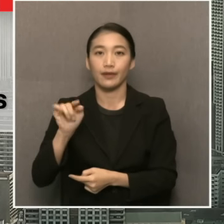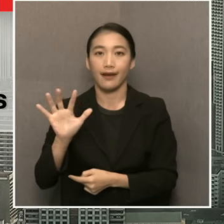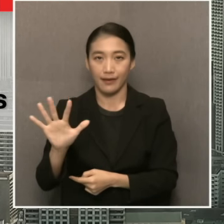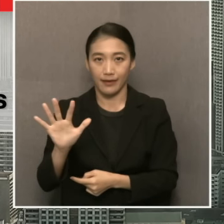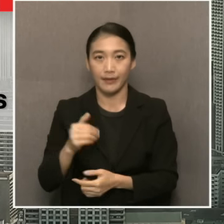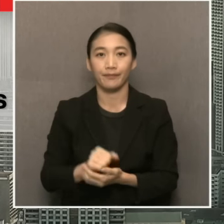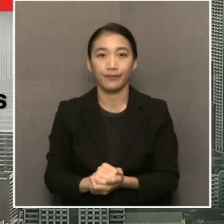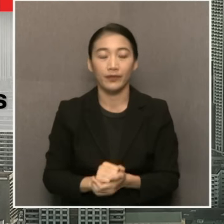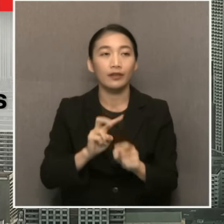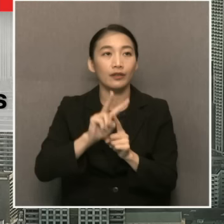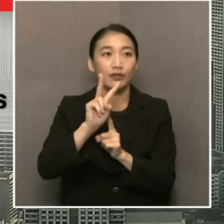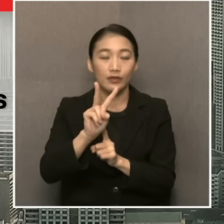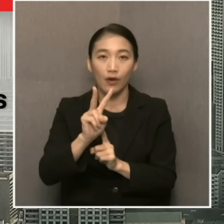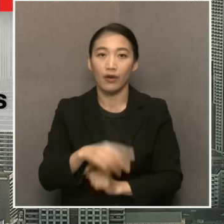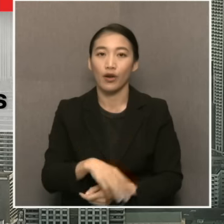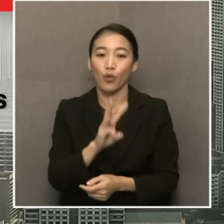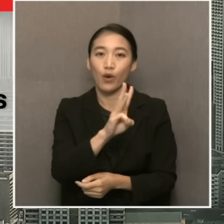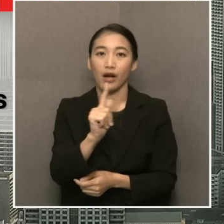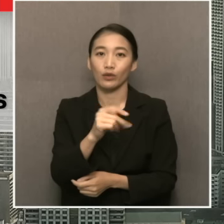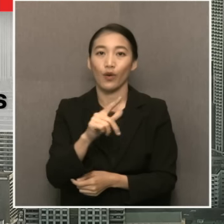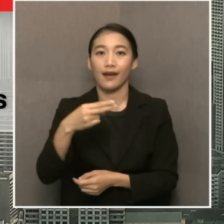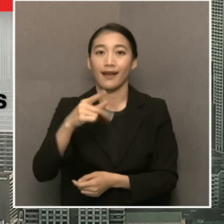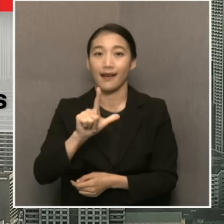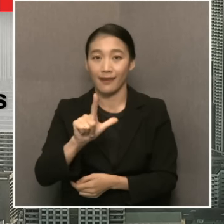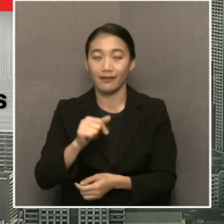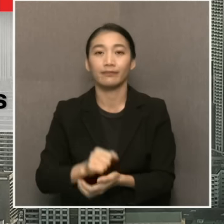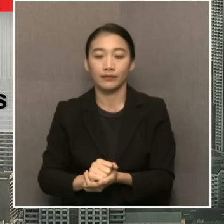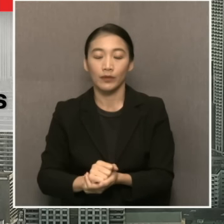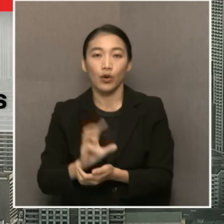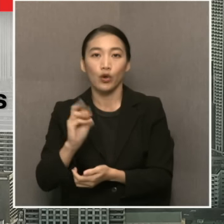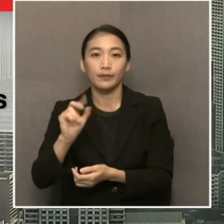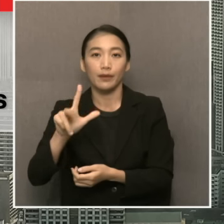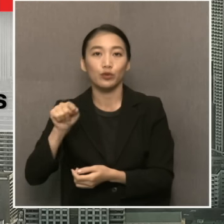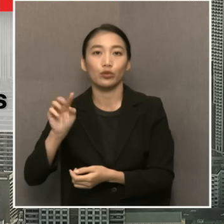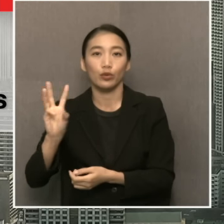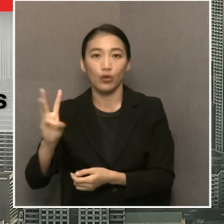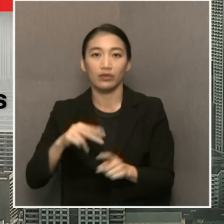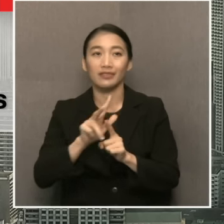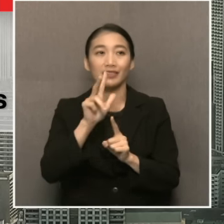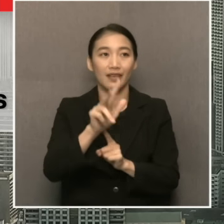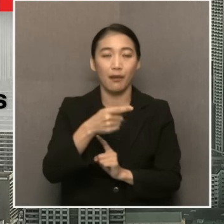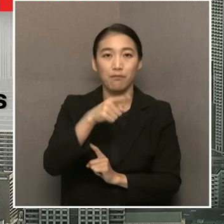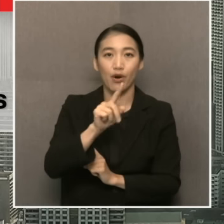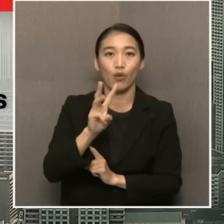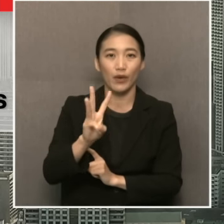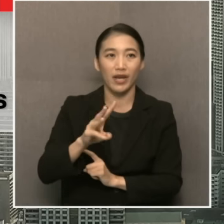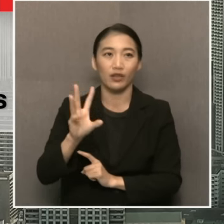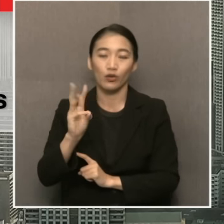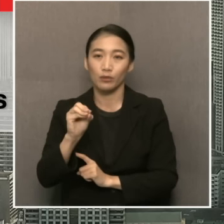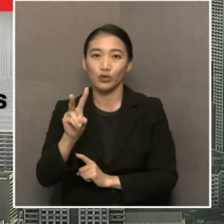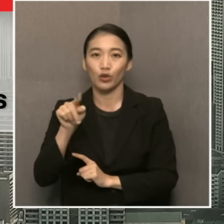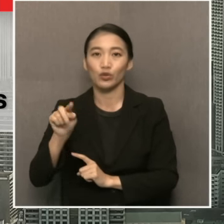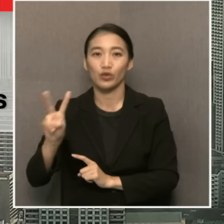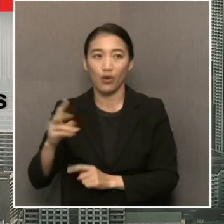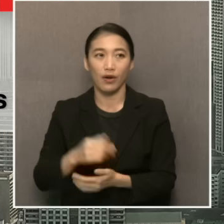ก์เมตรรองลงมาค่ะวังทองหลาง 63.6ประเวศ 62.2 บางพลัด